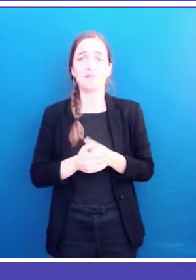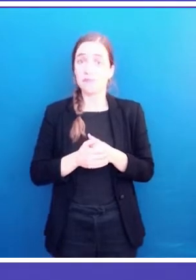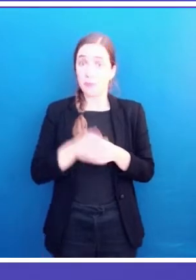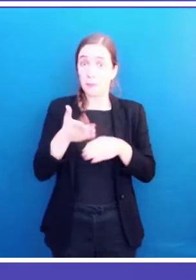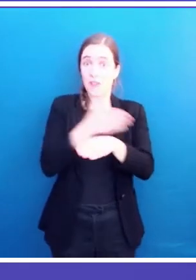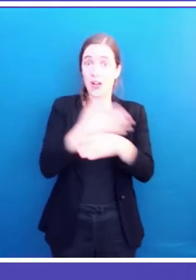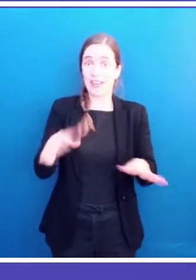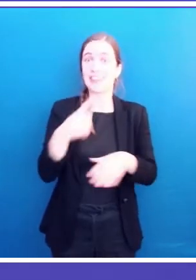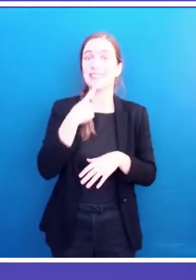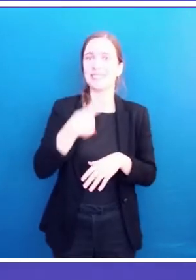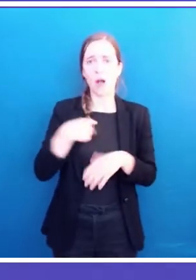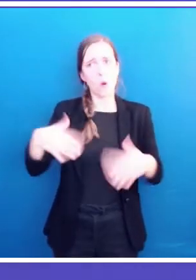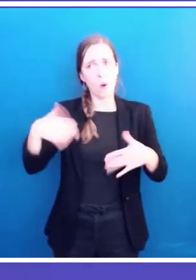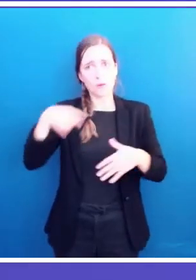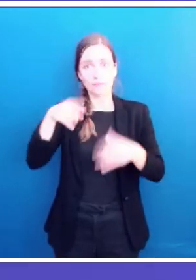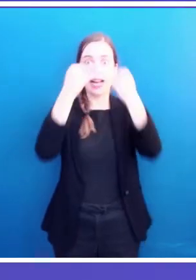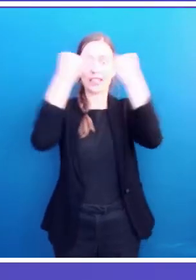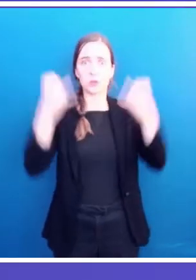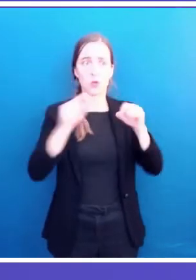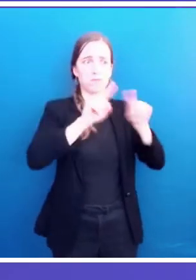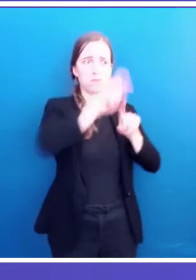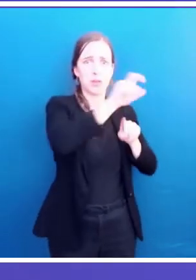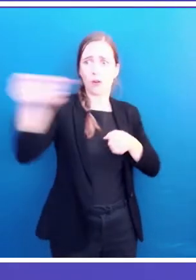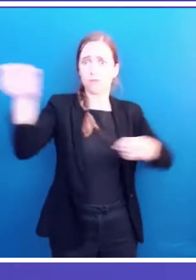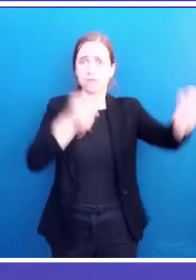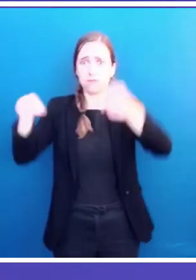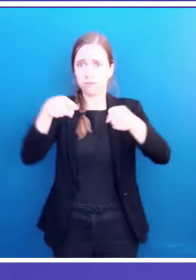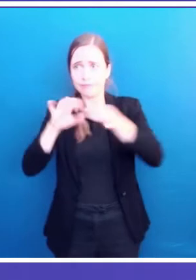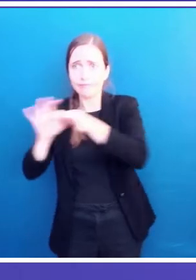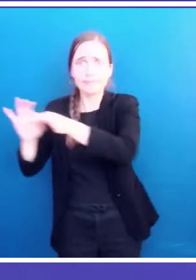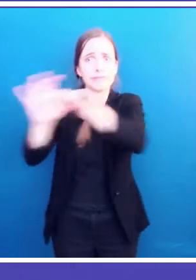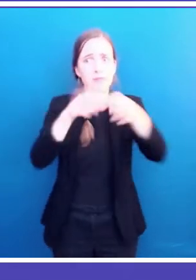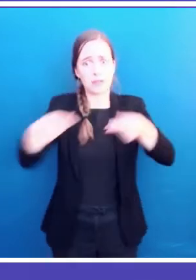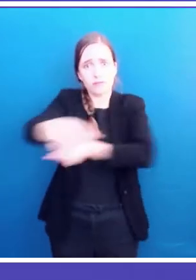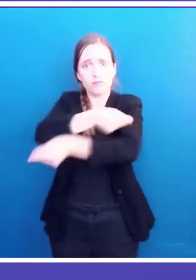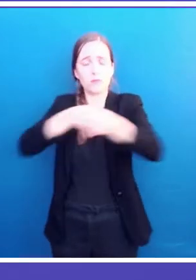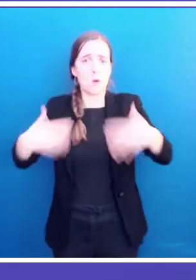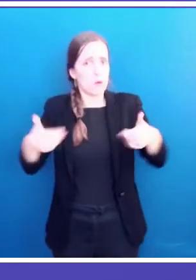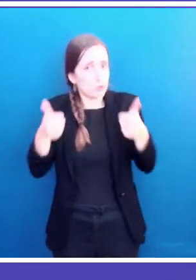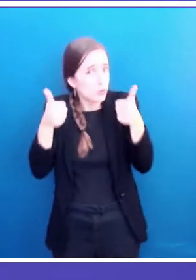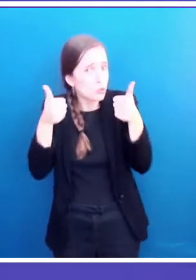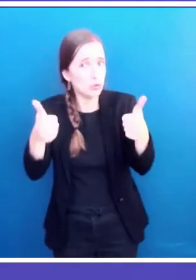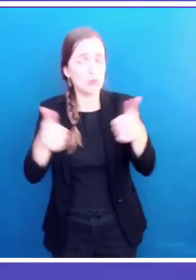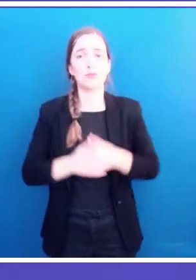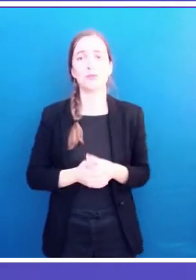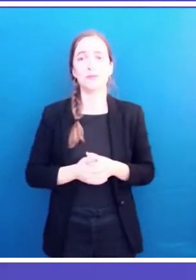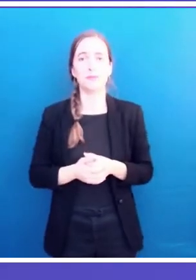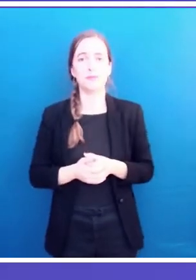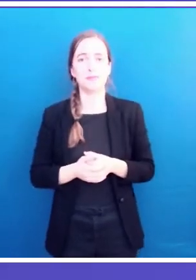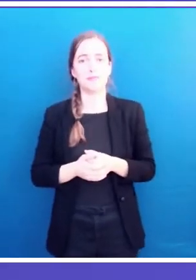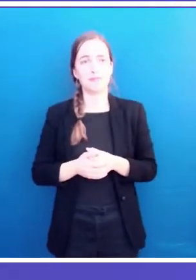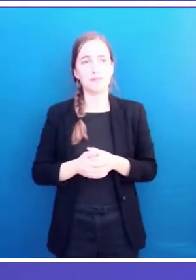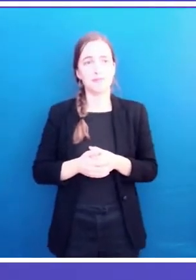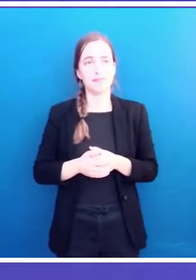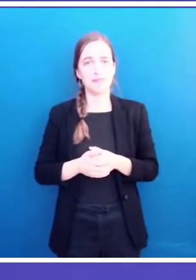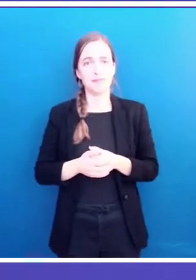المتحدثة السابقة، هذا موضوع في غاية الأهمية، يجب أن يكون لدينا تعاون من البلديات، يجب أن نفهم